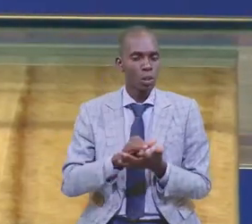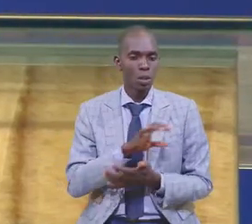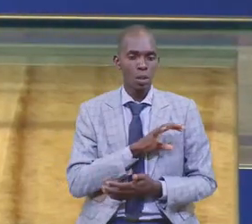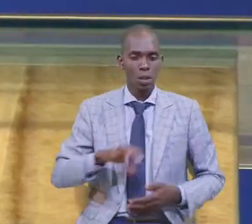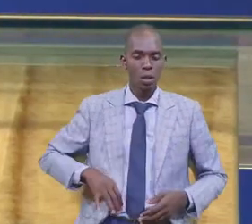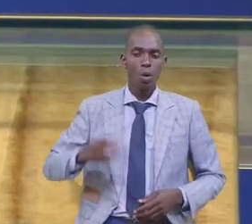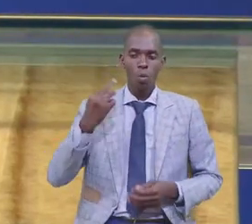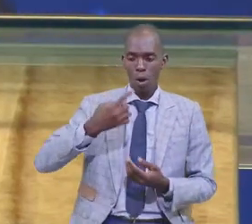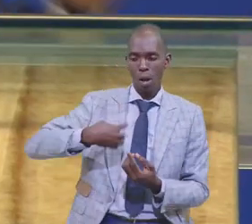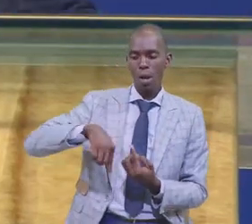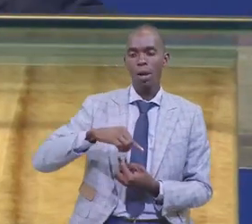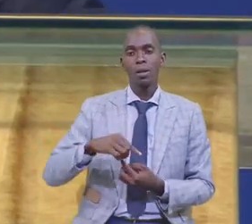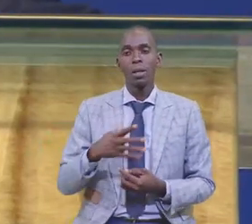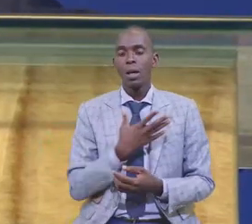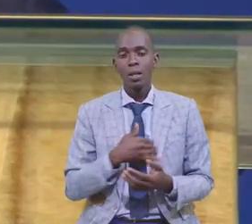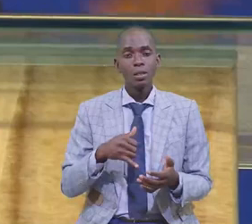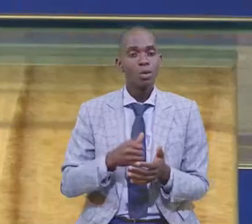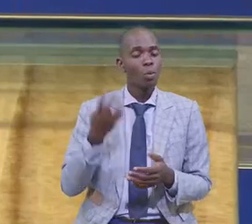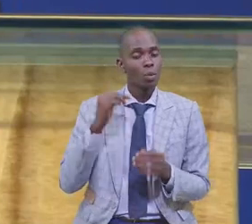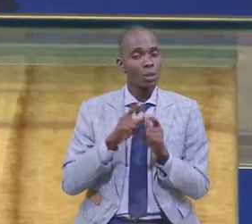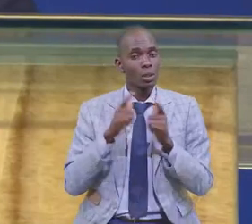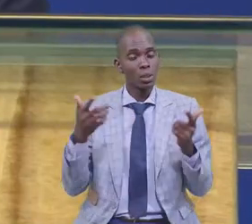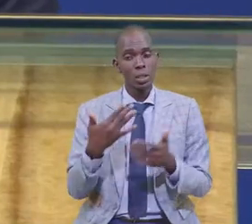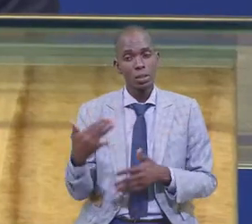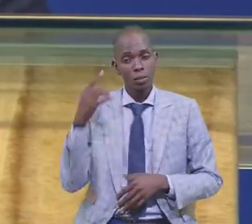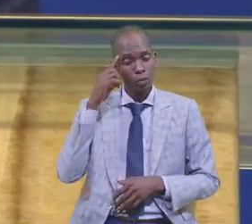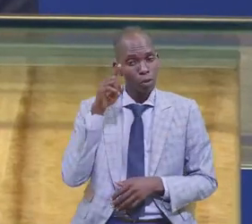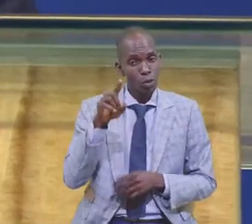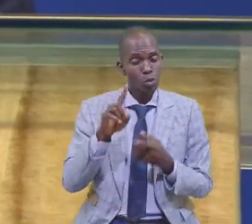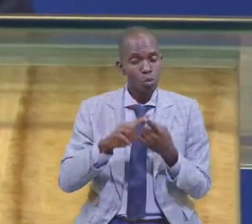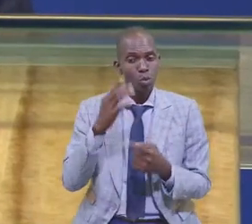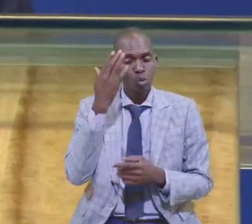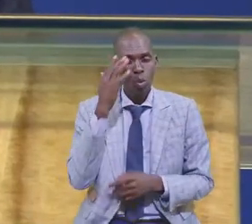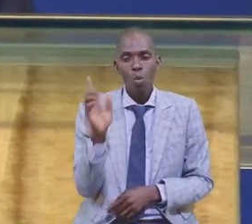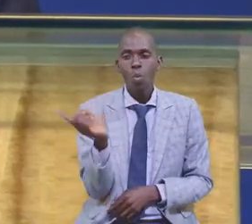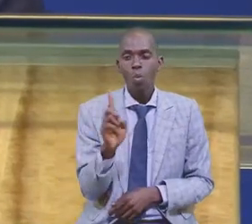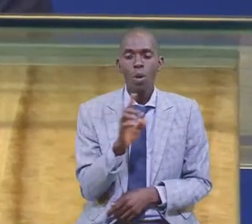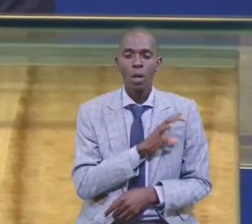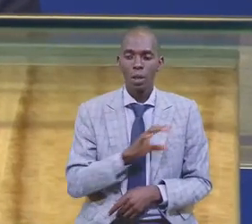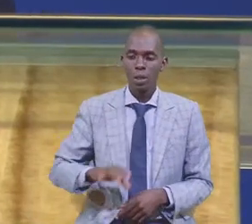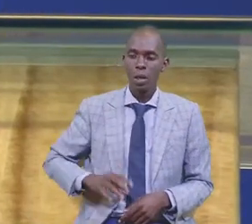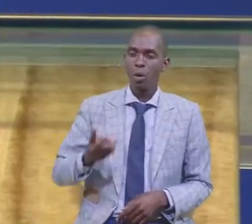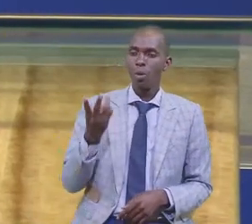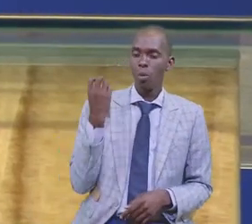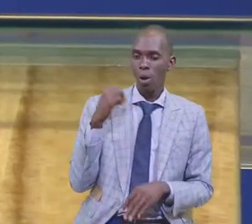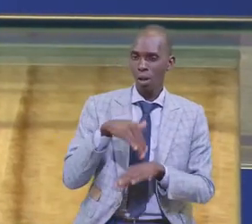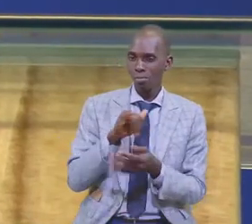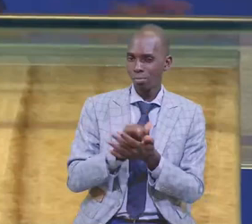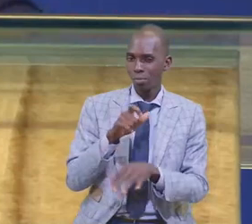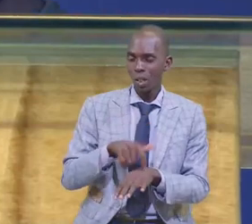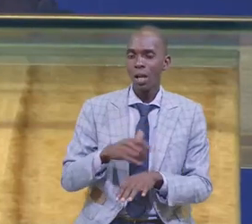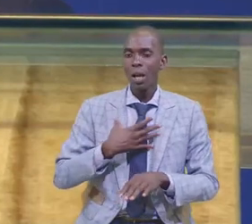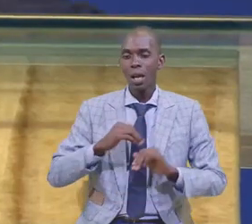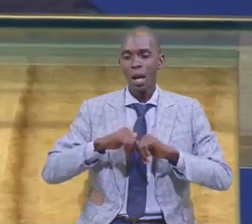Christ était là. C'était une grande chose pour lui de reconnaître là où Christ était et comment